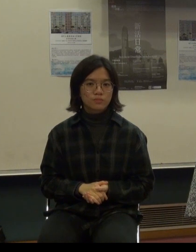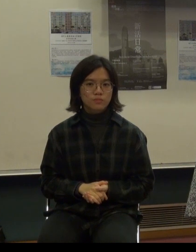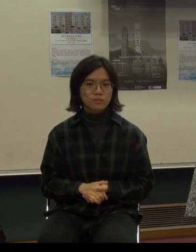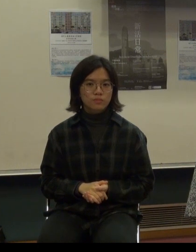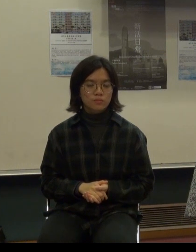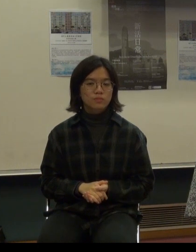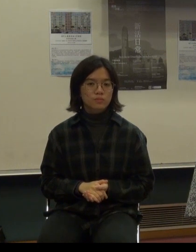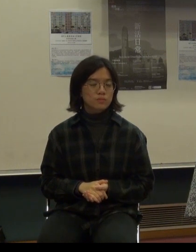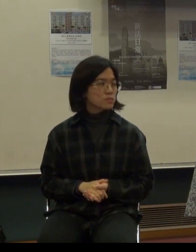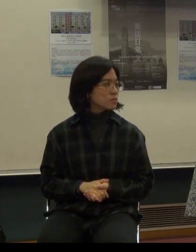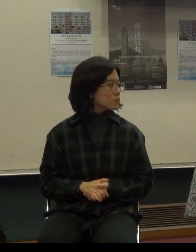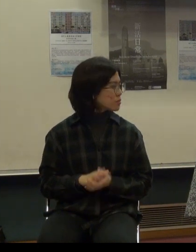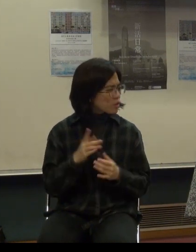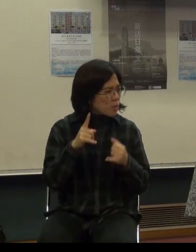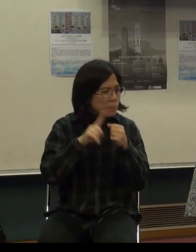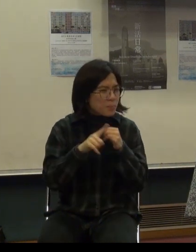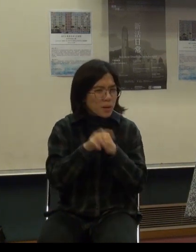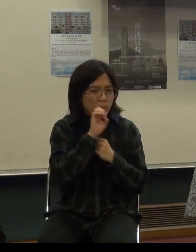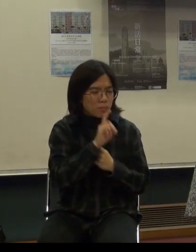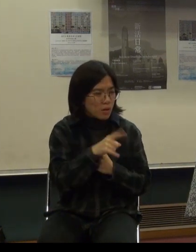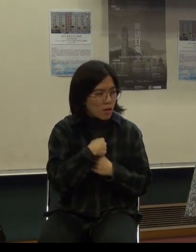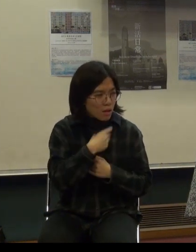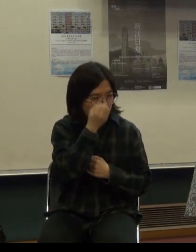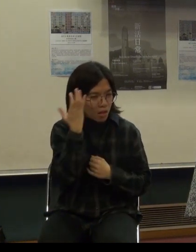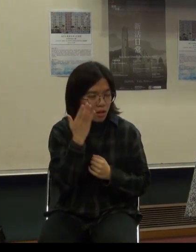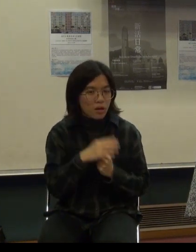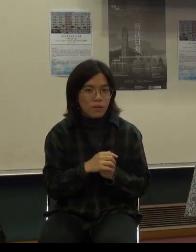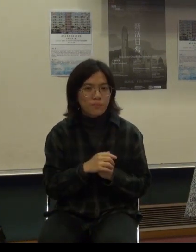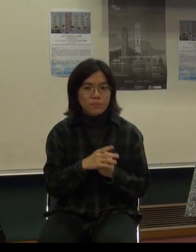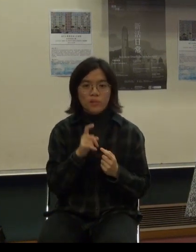所以我不是記得最後那兩個